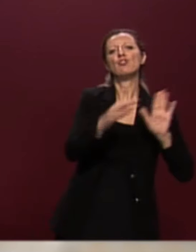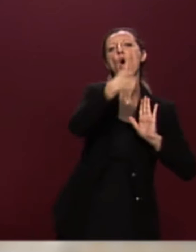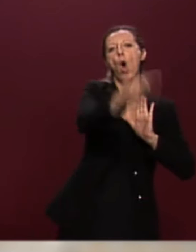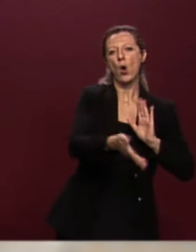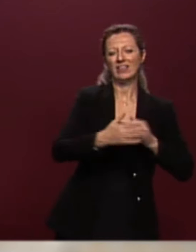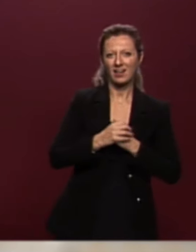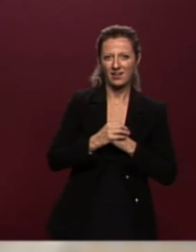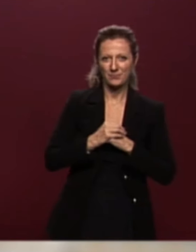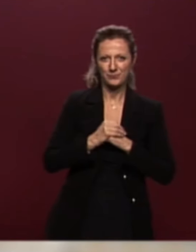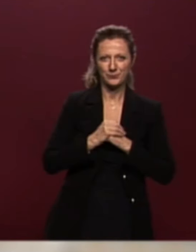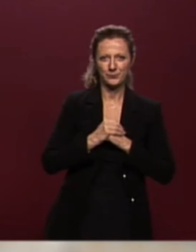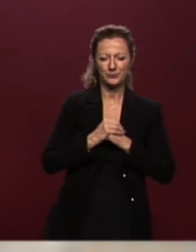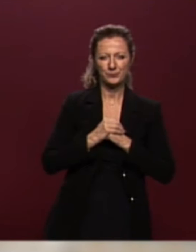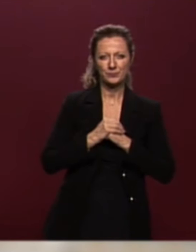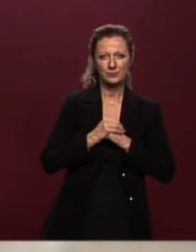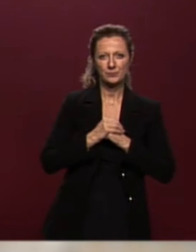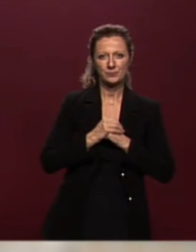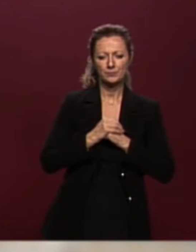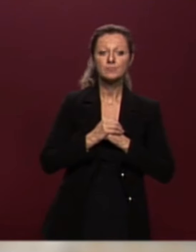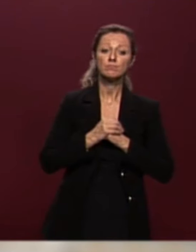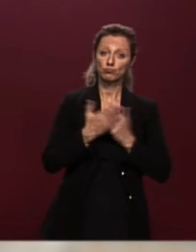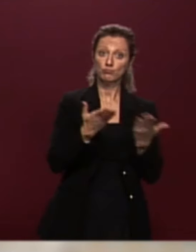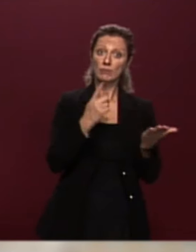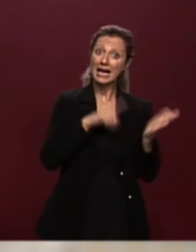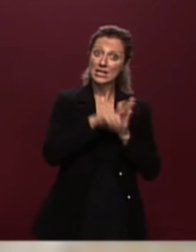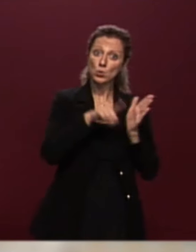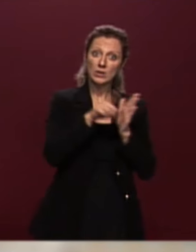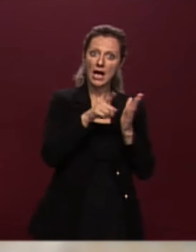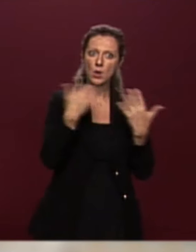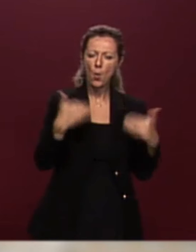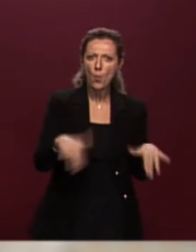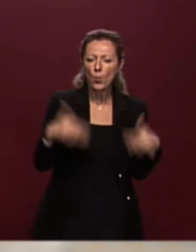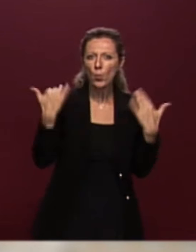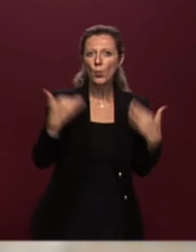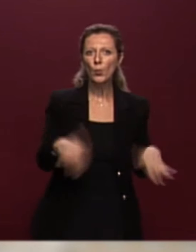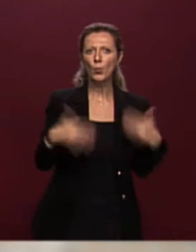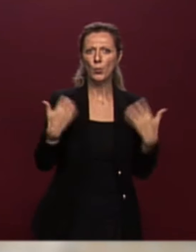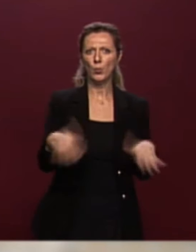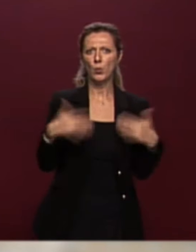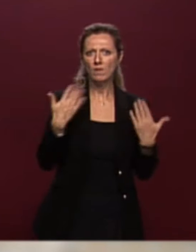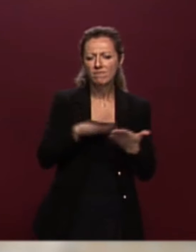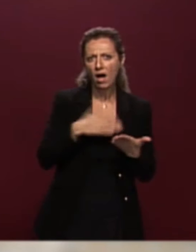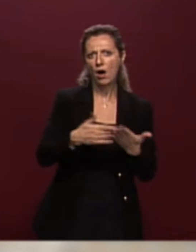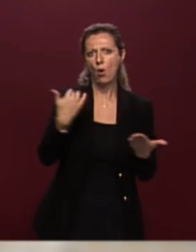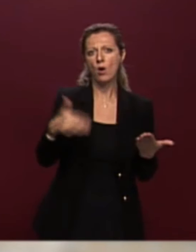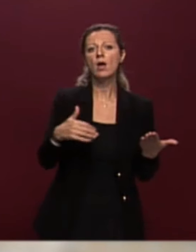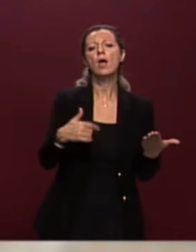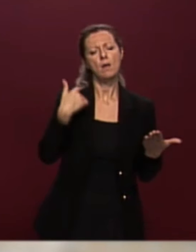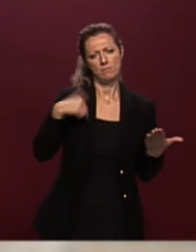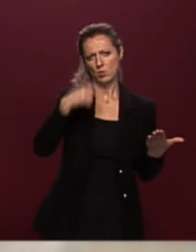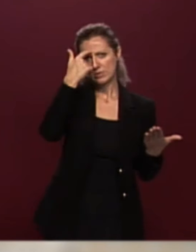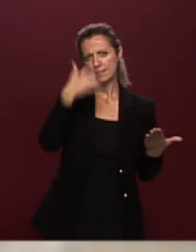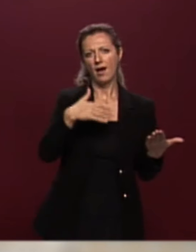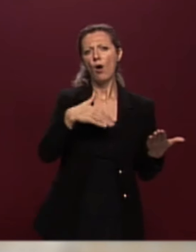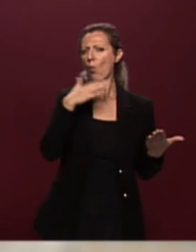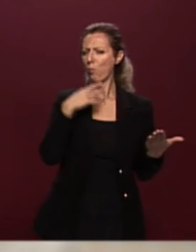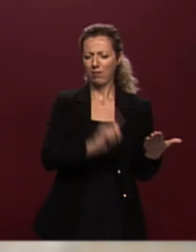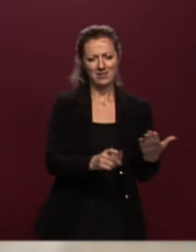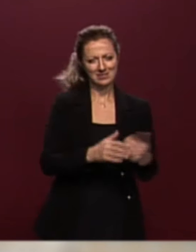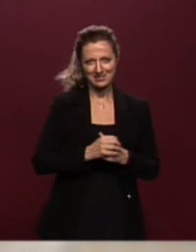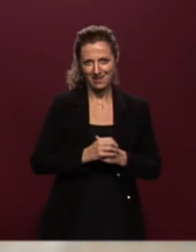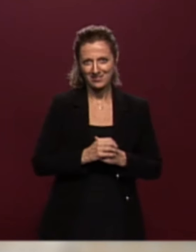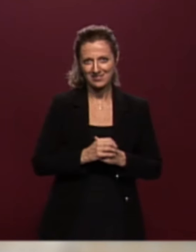70%. È un risultato impressionante, ma sappiamo che non è sufficiente.